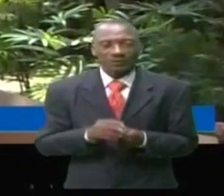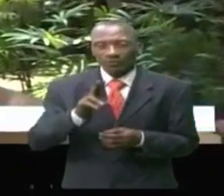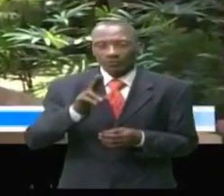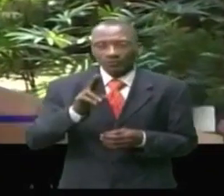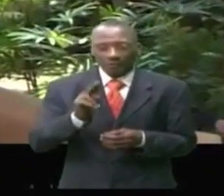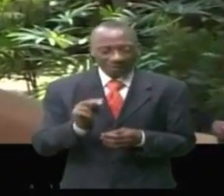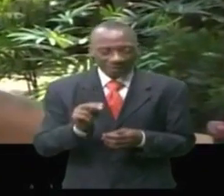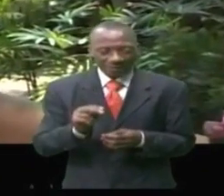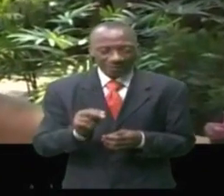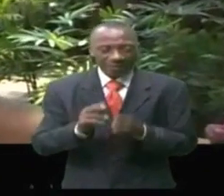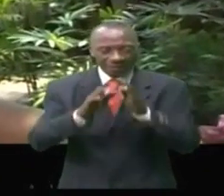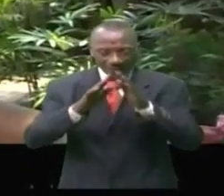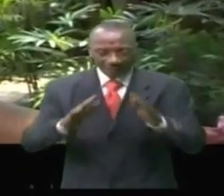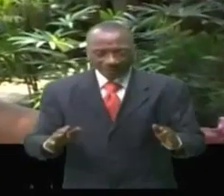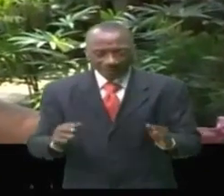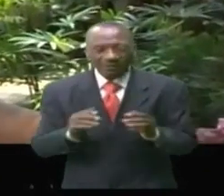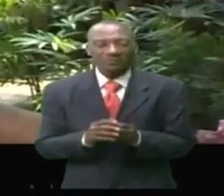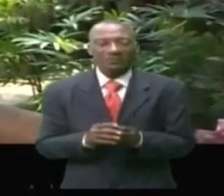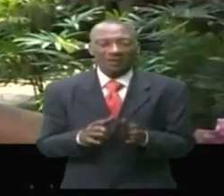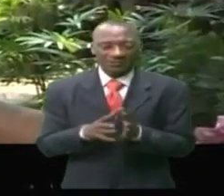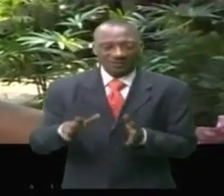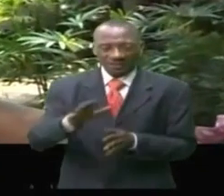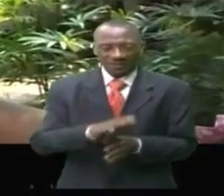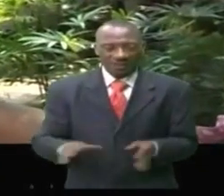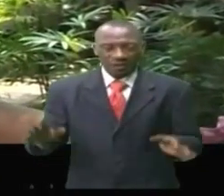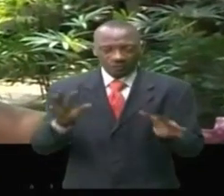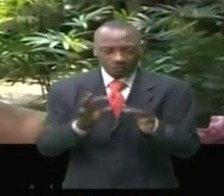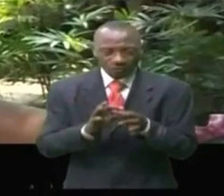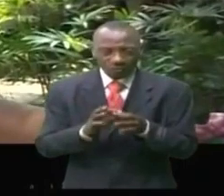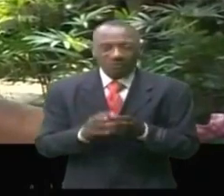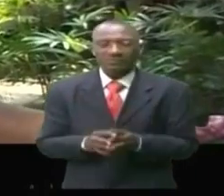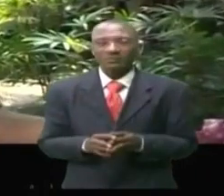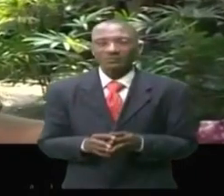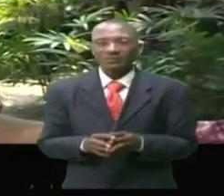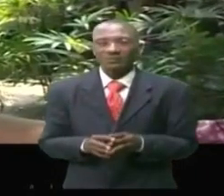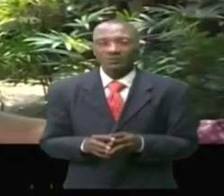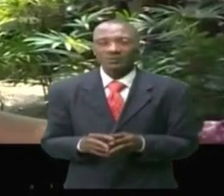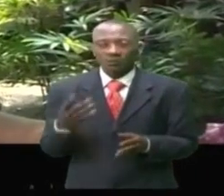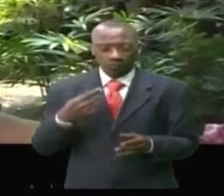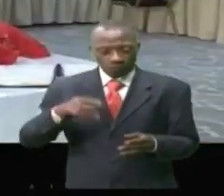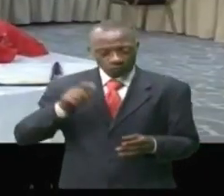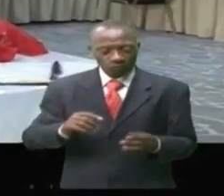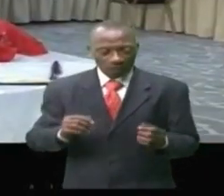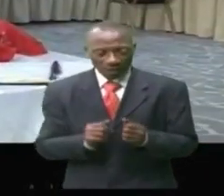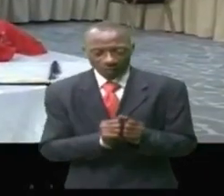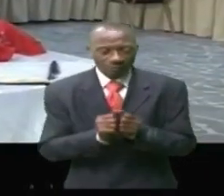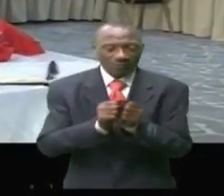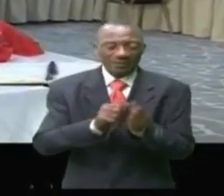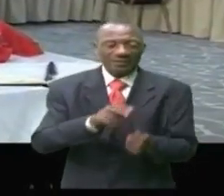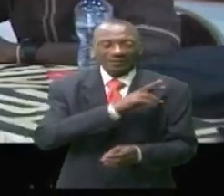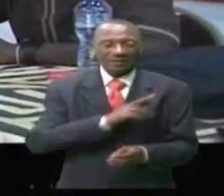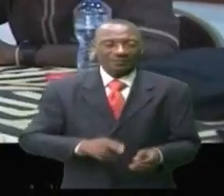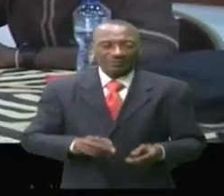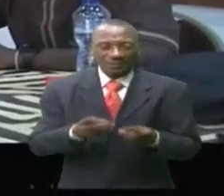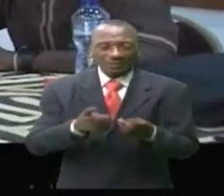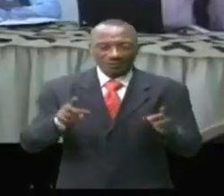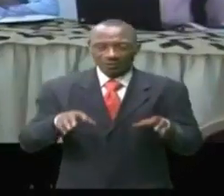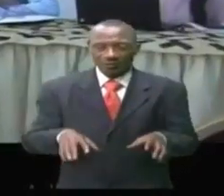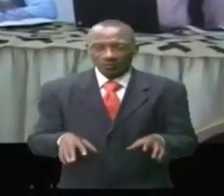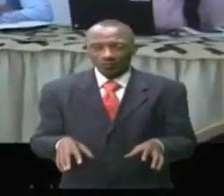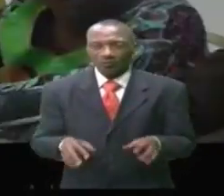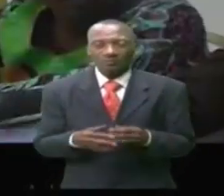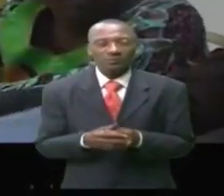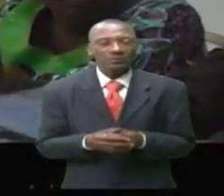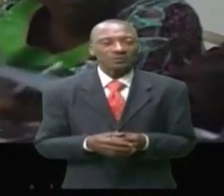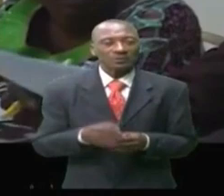Nations Unies pour les établissements humains, accompagne la République démocratique du Congo à élaborer